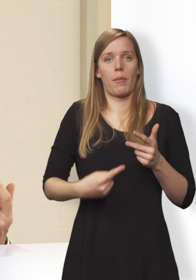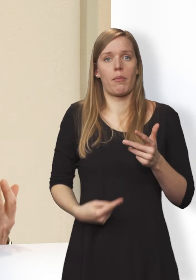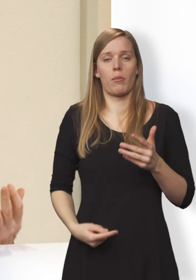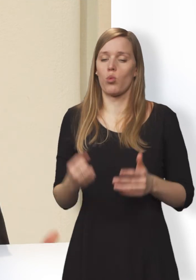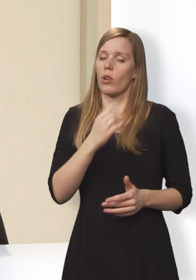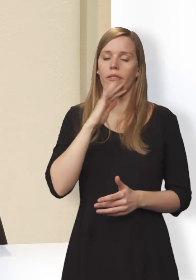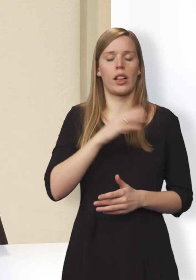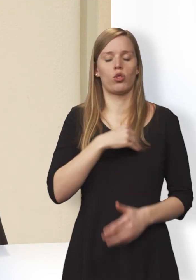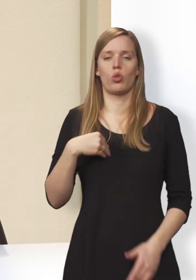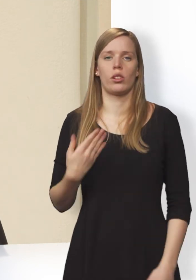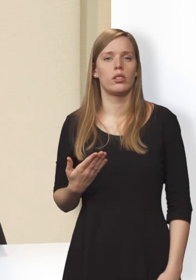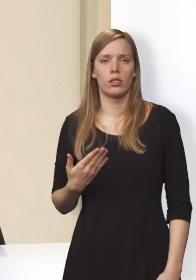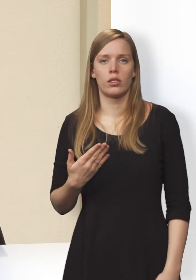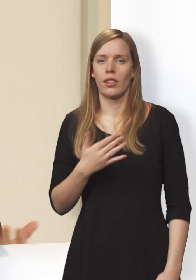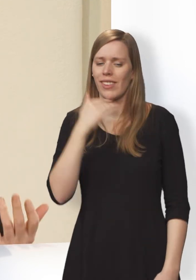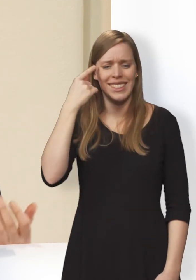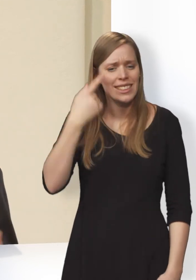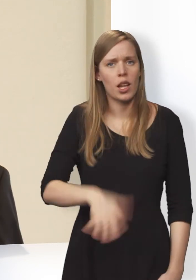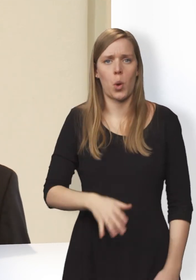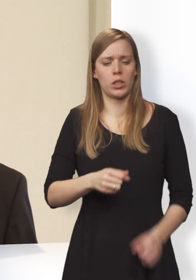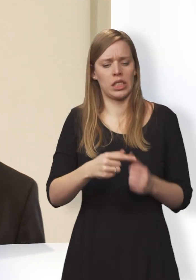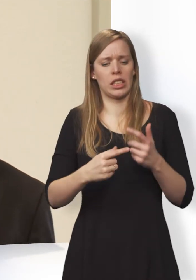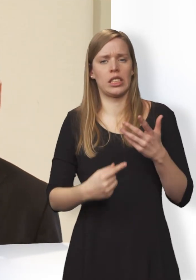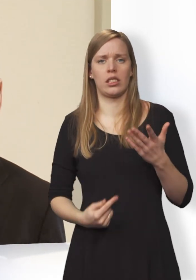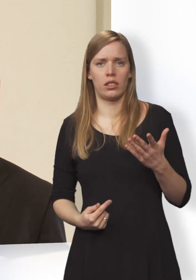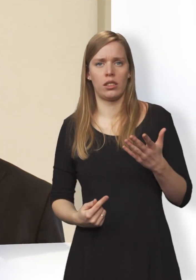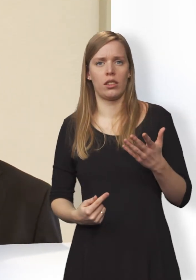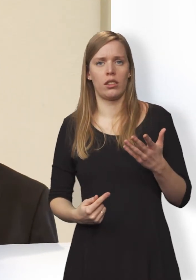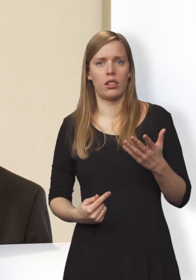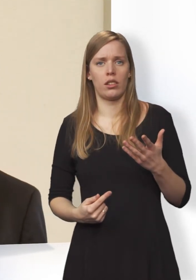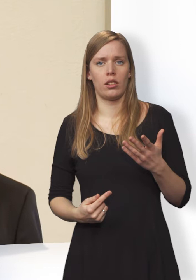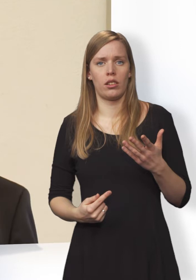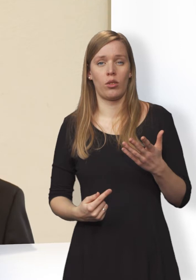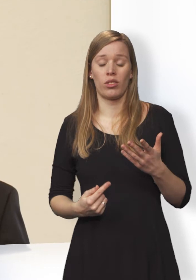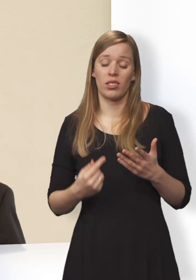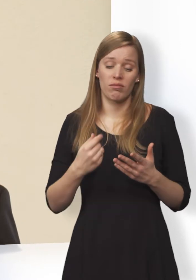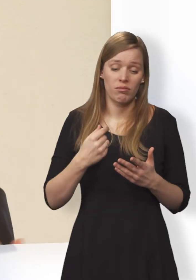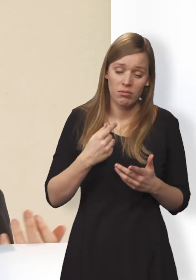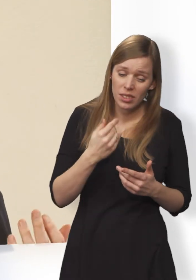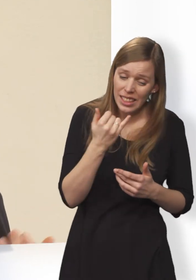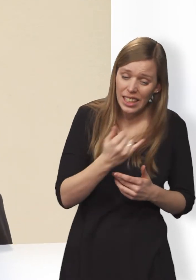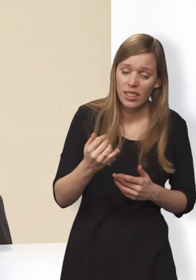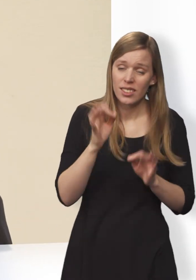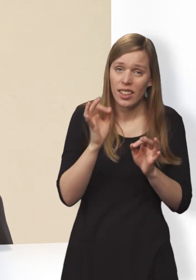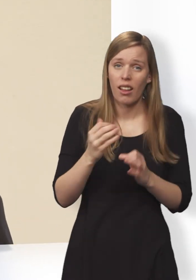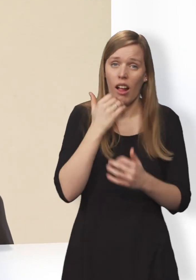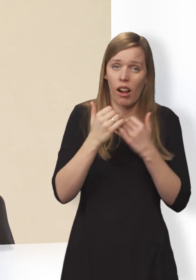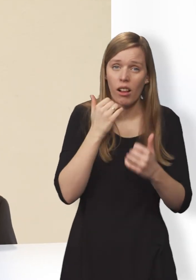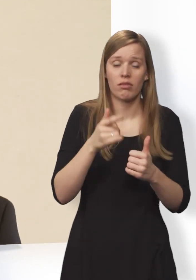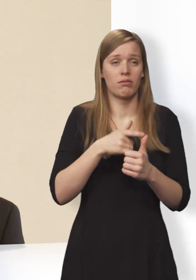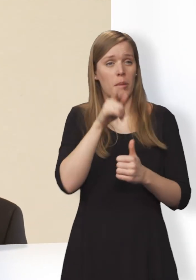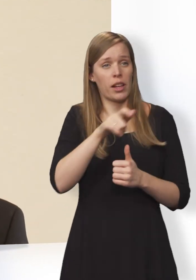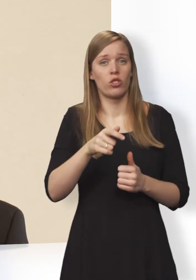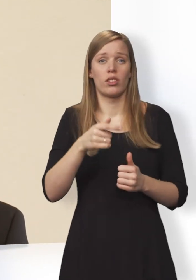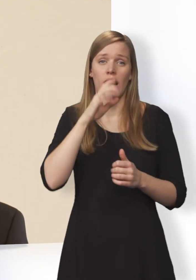heraus viel stroh wenn das alles einmal zur sprache kommt wo wir menschen enttäuscht haben und